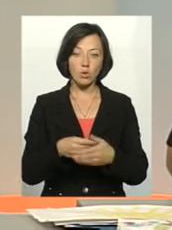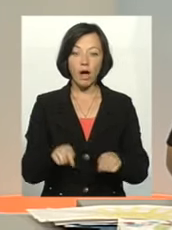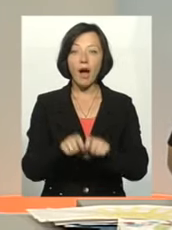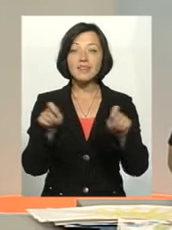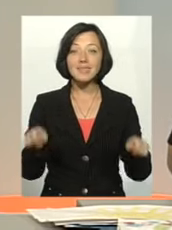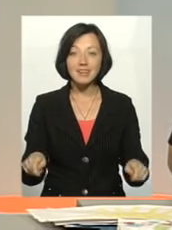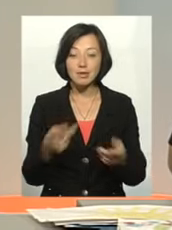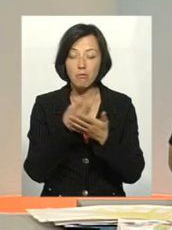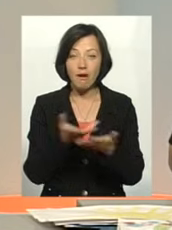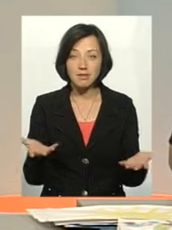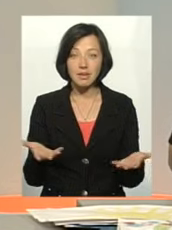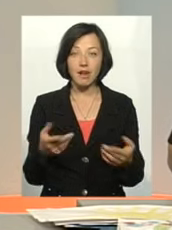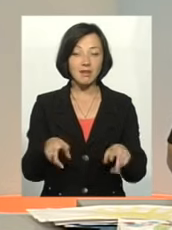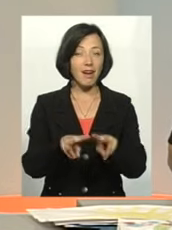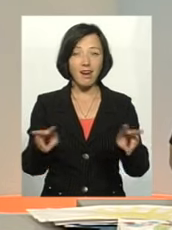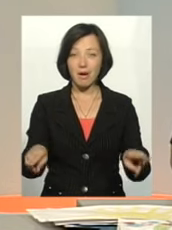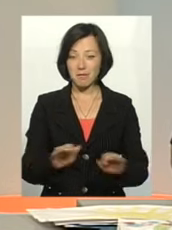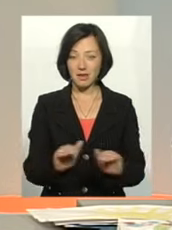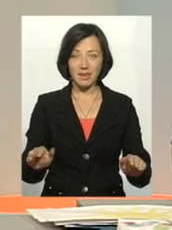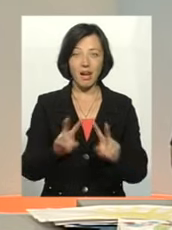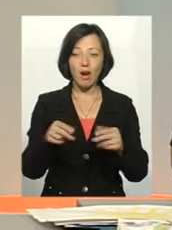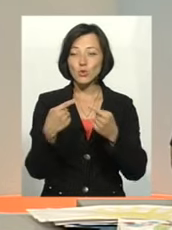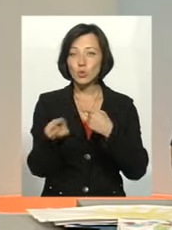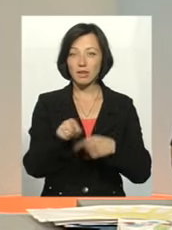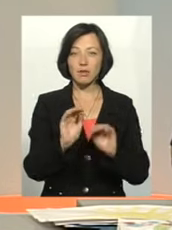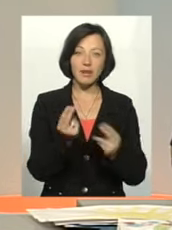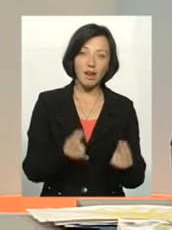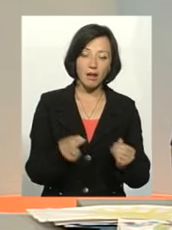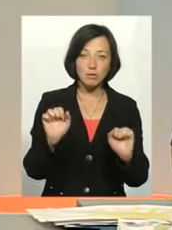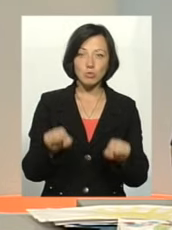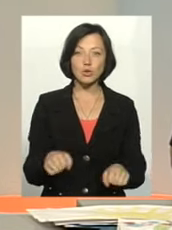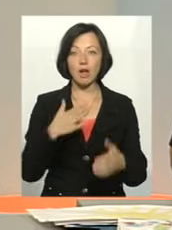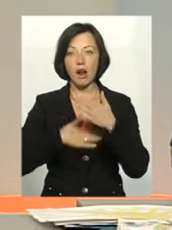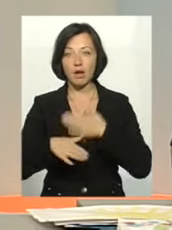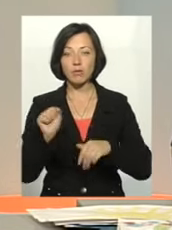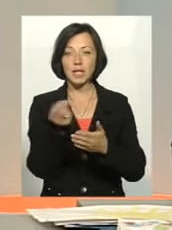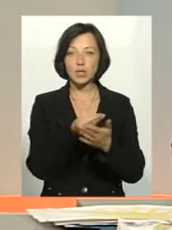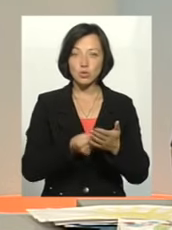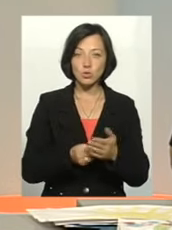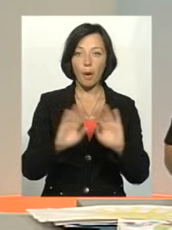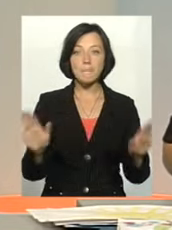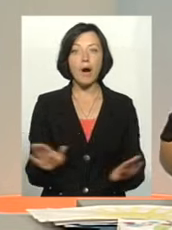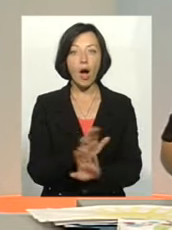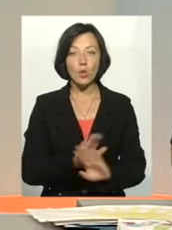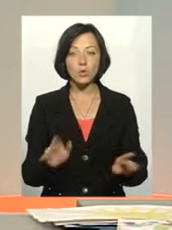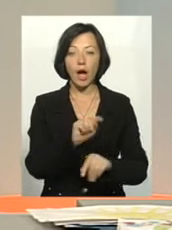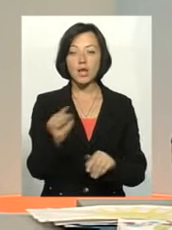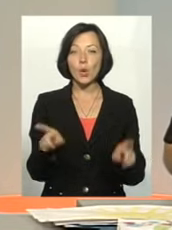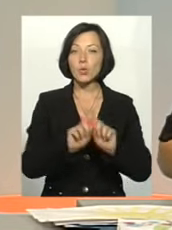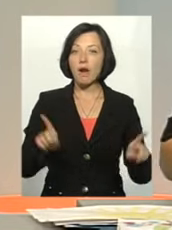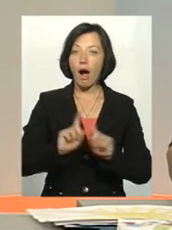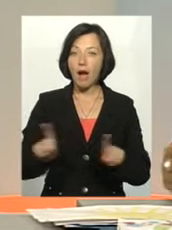этих детей, показать, что они такие же, как и другие дети, они могут играться, они могут радоваться, они рисуют, они поют, они